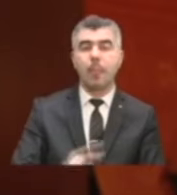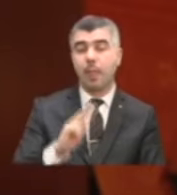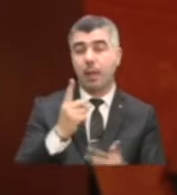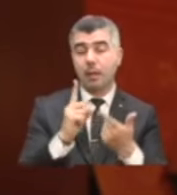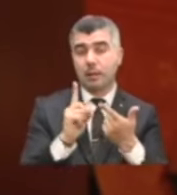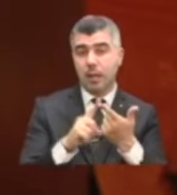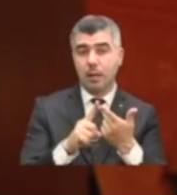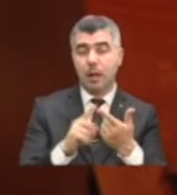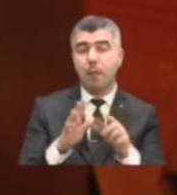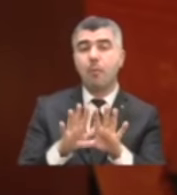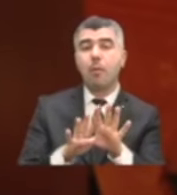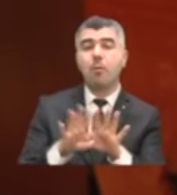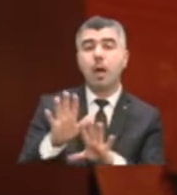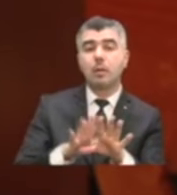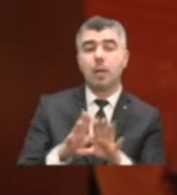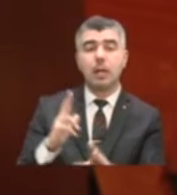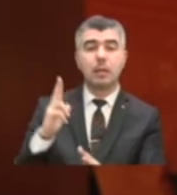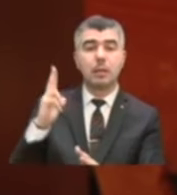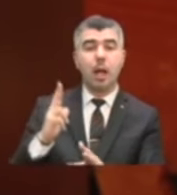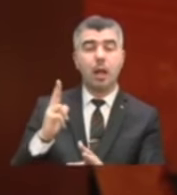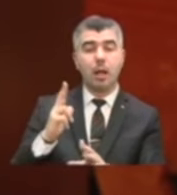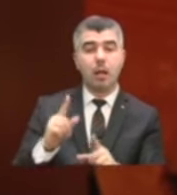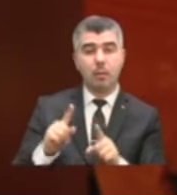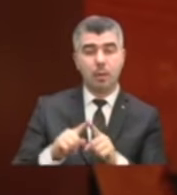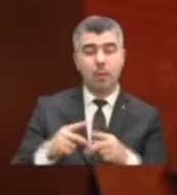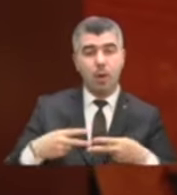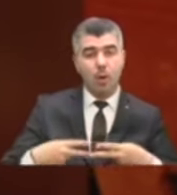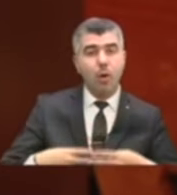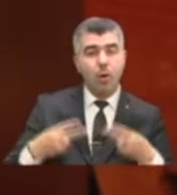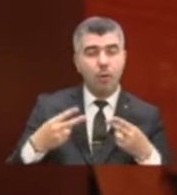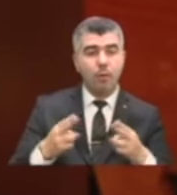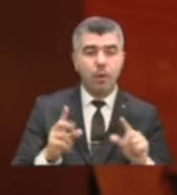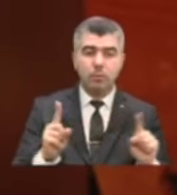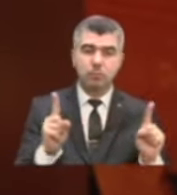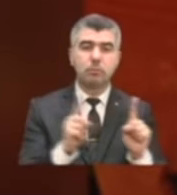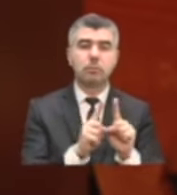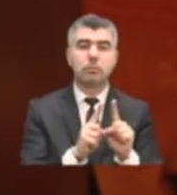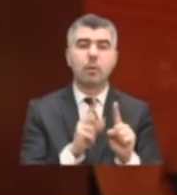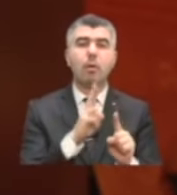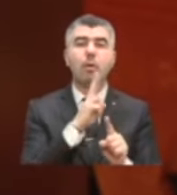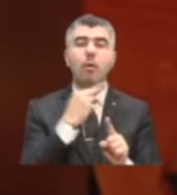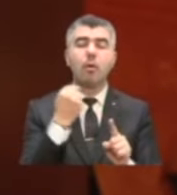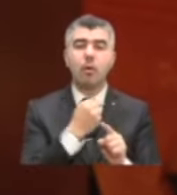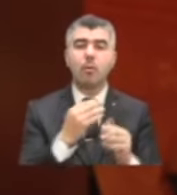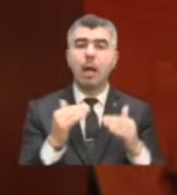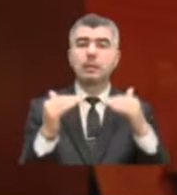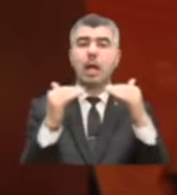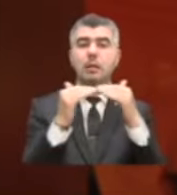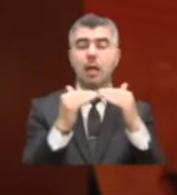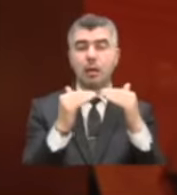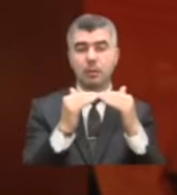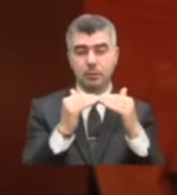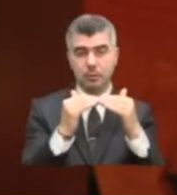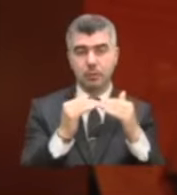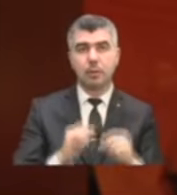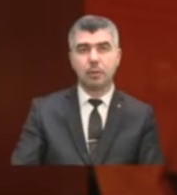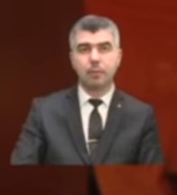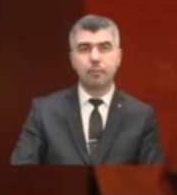هناك مبادره عطينا انطلاقا ديالها الاسبوع الماضي في اطار اللقاء اللي قامت به الحكومه في اقليم طاطا، وكنتكلم هنا